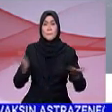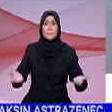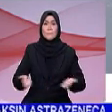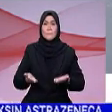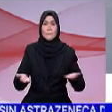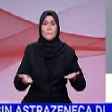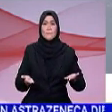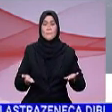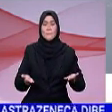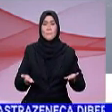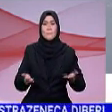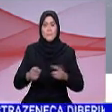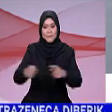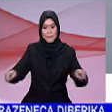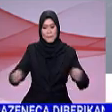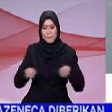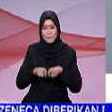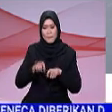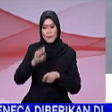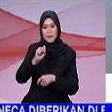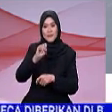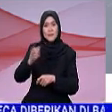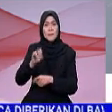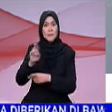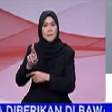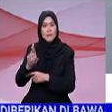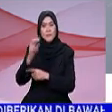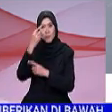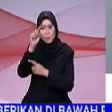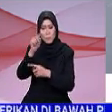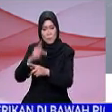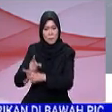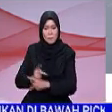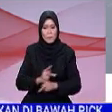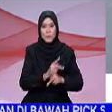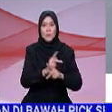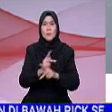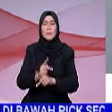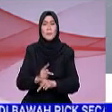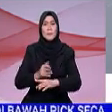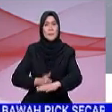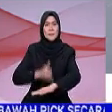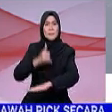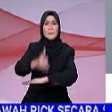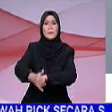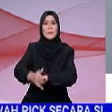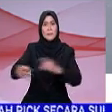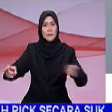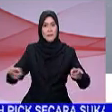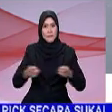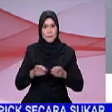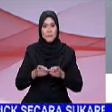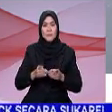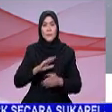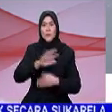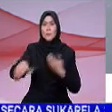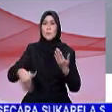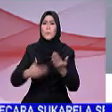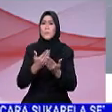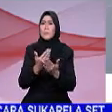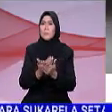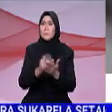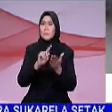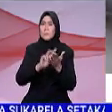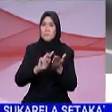satu lokasi sekatan jalan raya sempena dengan kawalan pergerakan rentas daerah. Dan secara keseluruhan